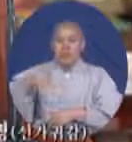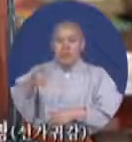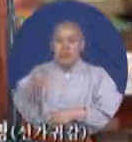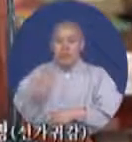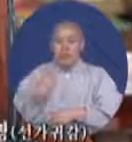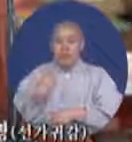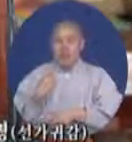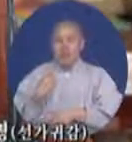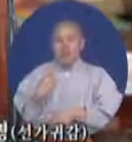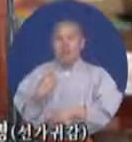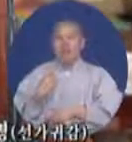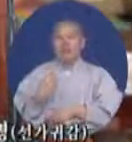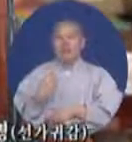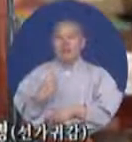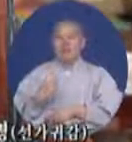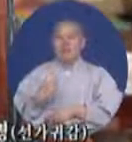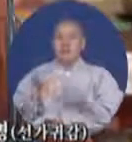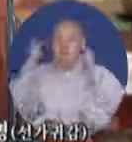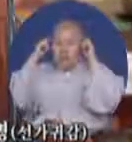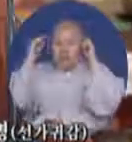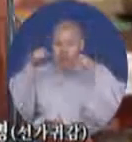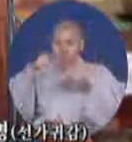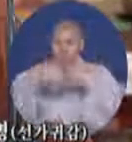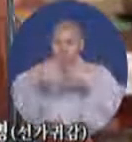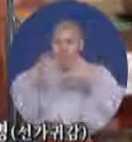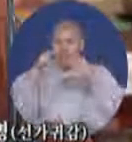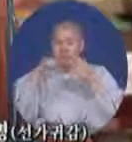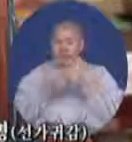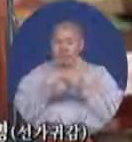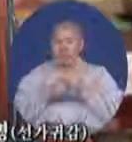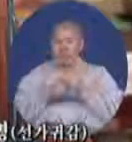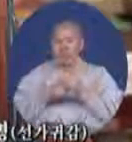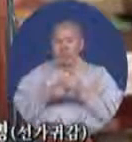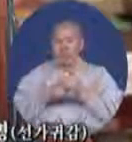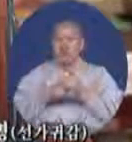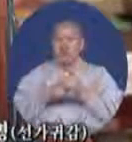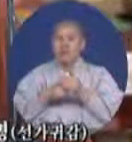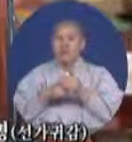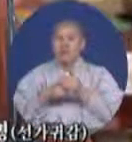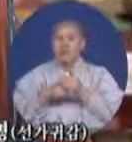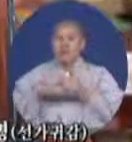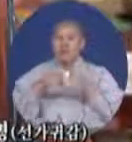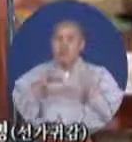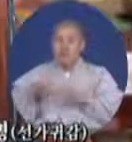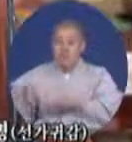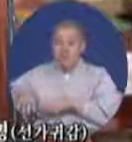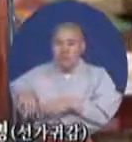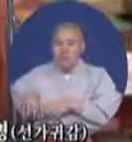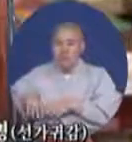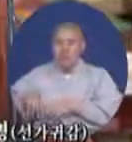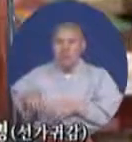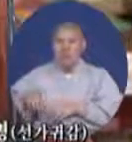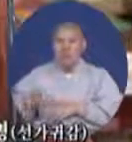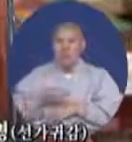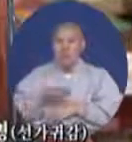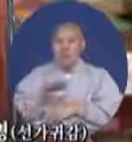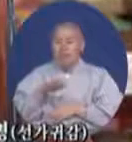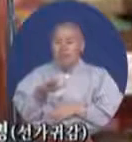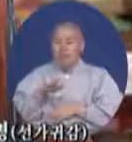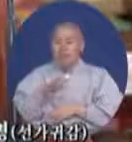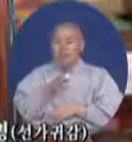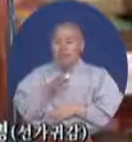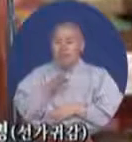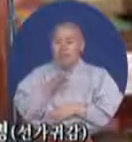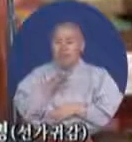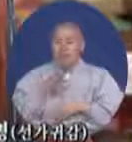절복무명하고 공경진성이라 어리석은 마음을 절복시켜버리고 굴복시켜버리고 우리